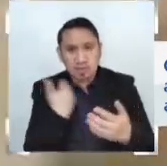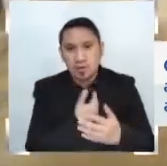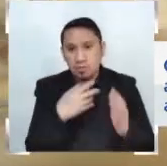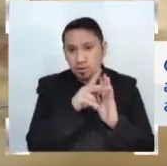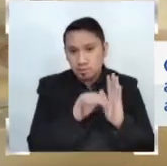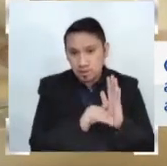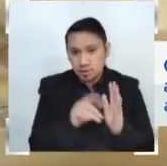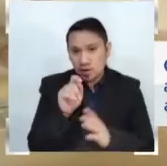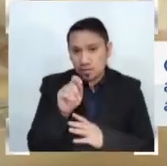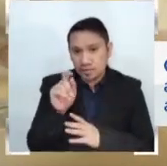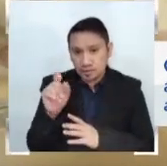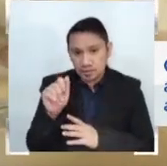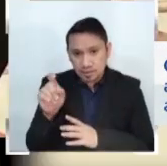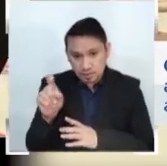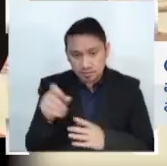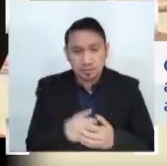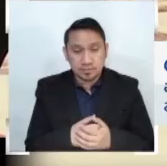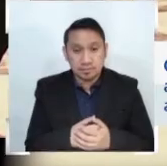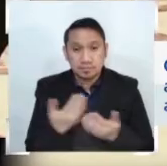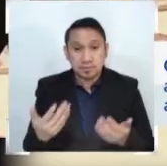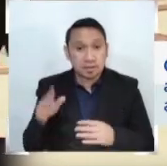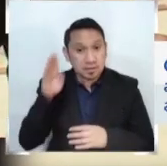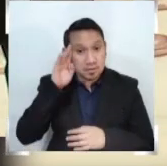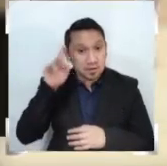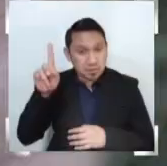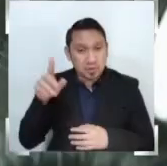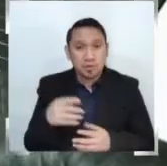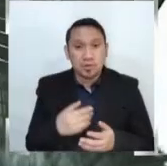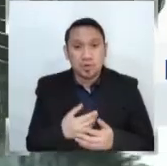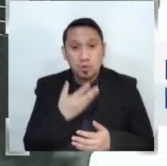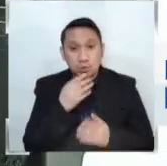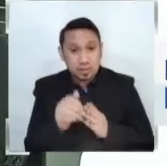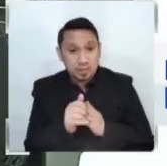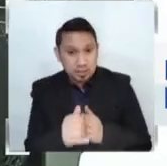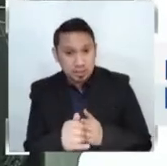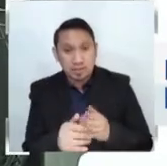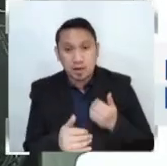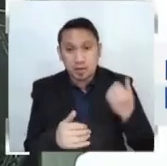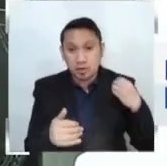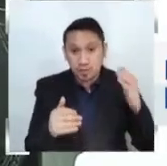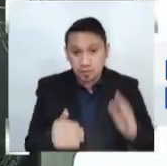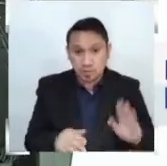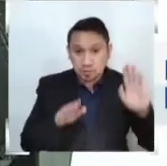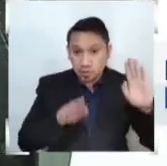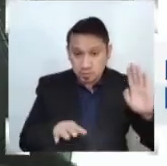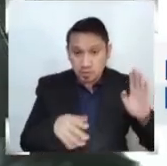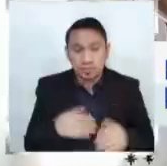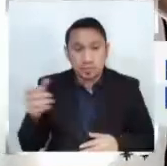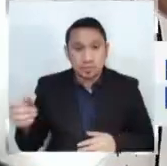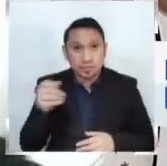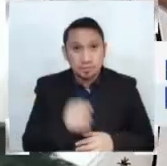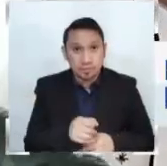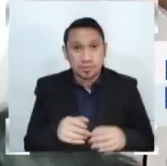reform. Kahapon pinangunahan ng Pangulo ang panunumpa sa tungkulin ng ilang opisyal. Inanunsyo naman kanina ang pagkakatalaga kay Dr. Samuel